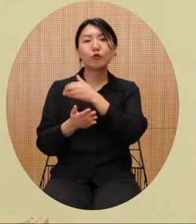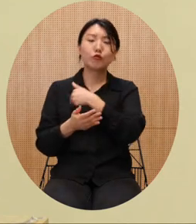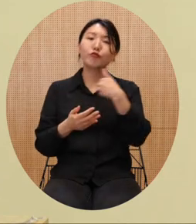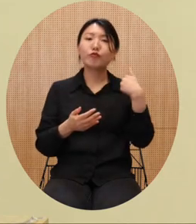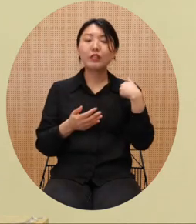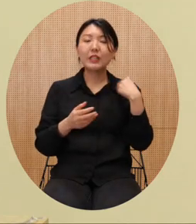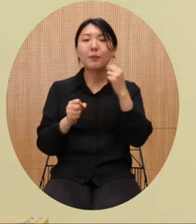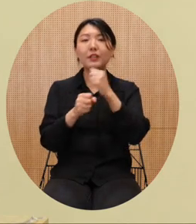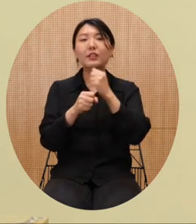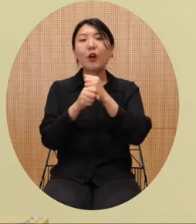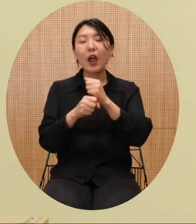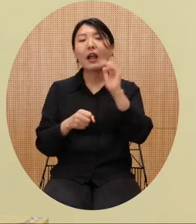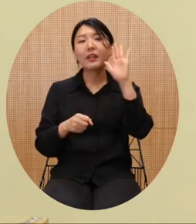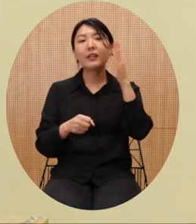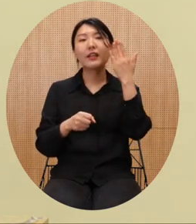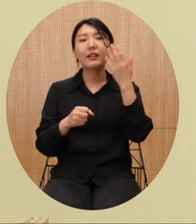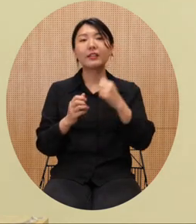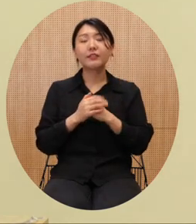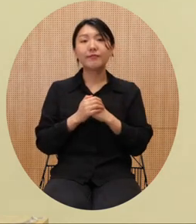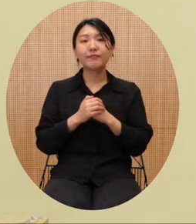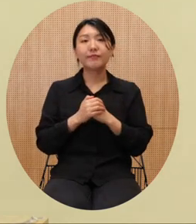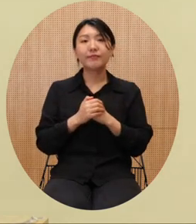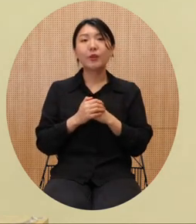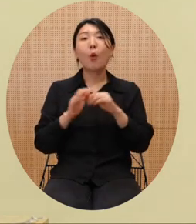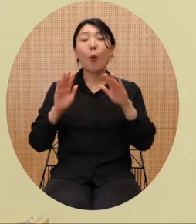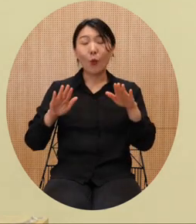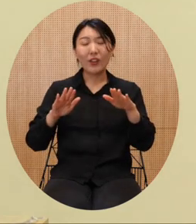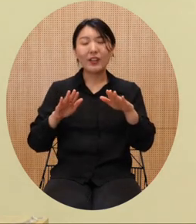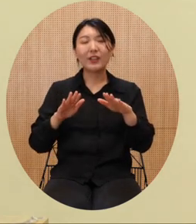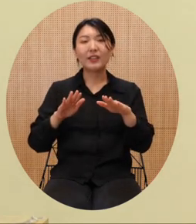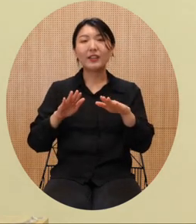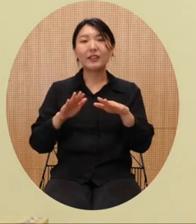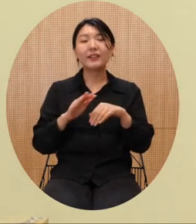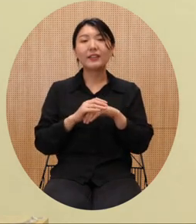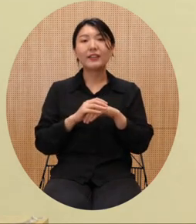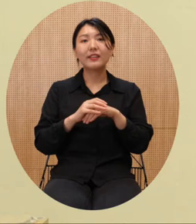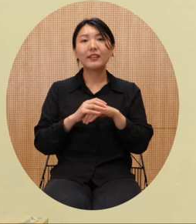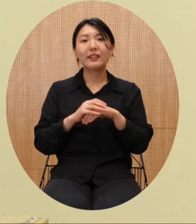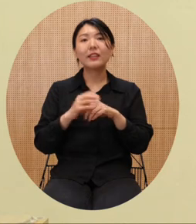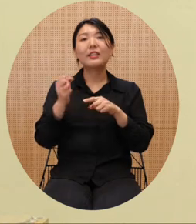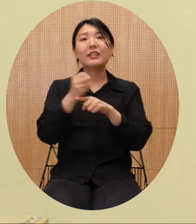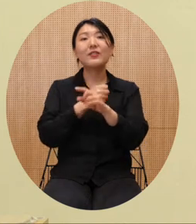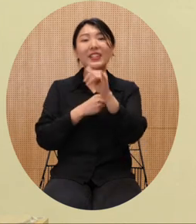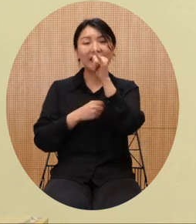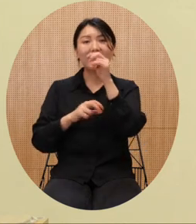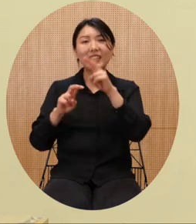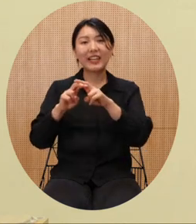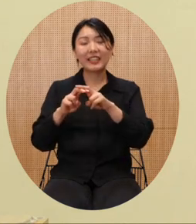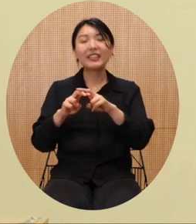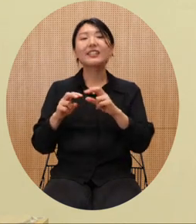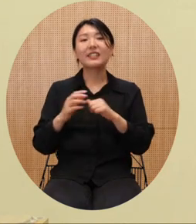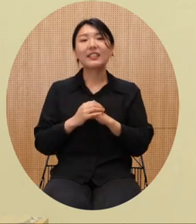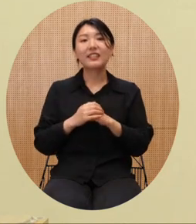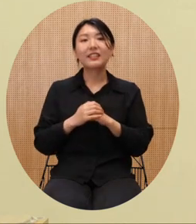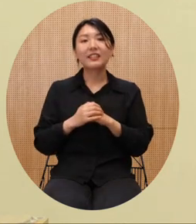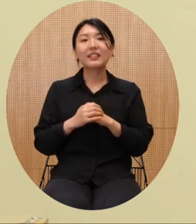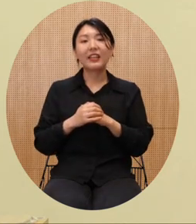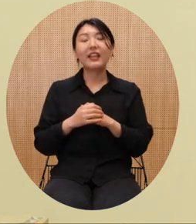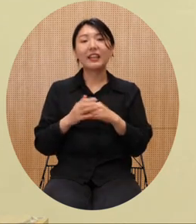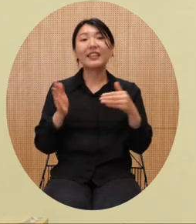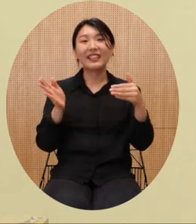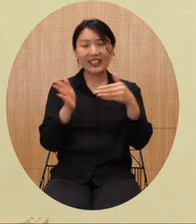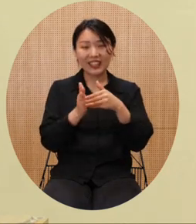충분히 만들어져야 되겠다라는 생각이 들고요. 이 자리가 참 의미 있는 그런 자리라고 생각합니다. 예,